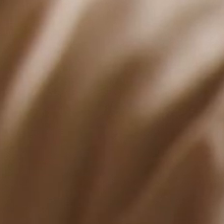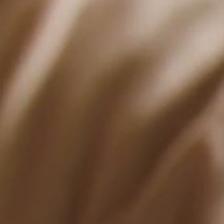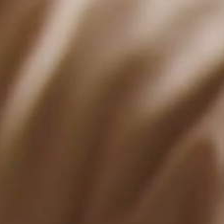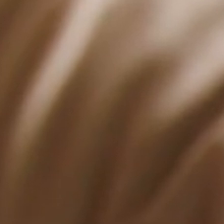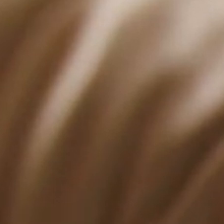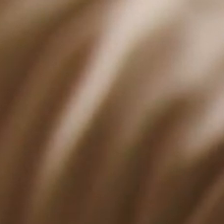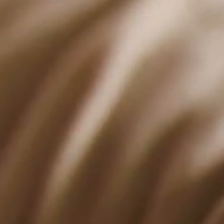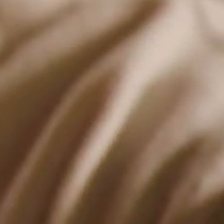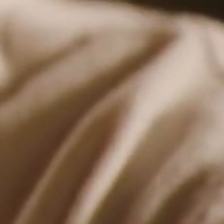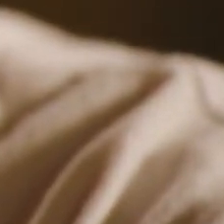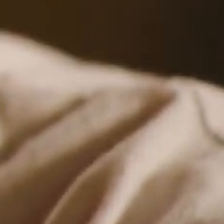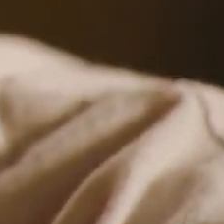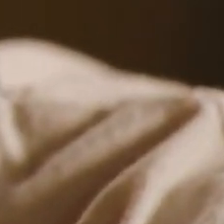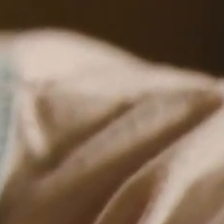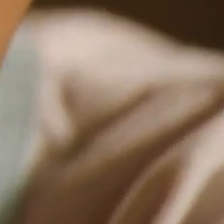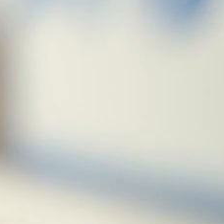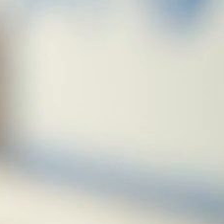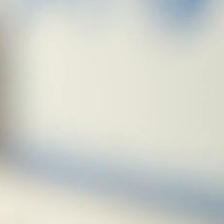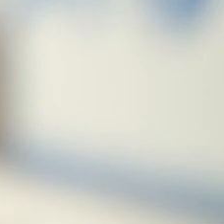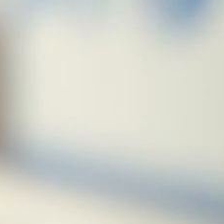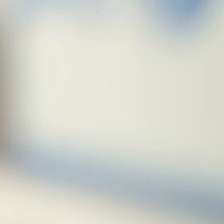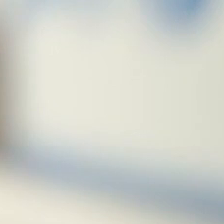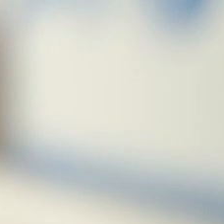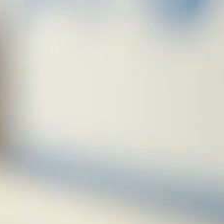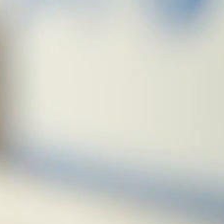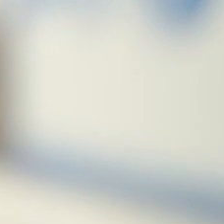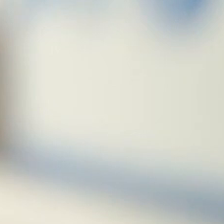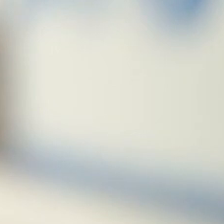Ayah tetap menjadi orang yang ramah kepada siapa saja.